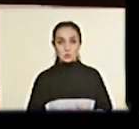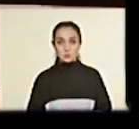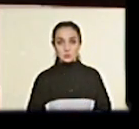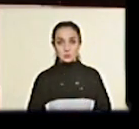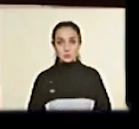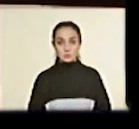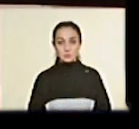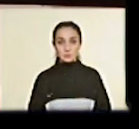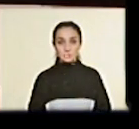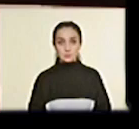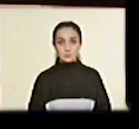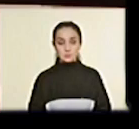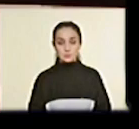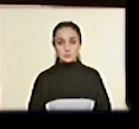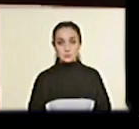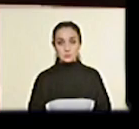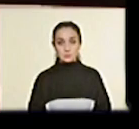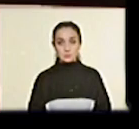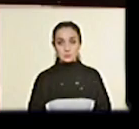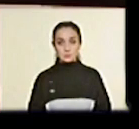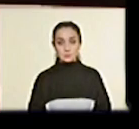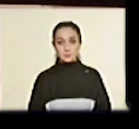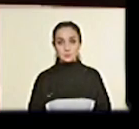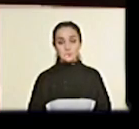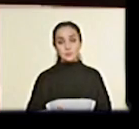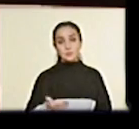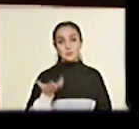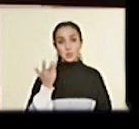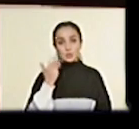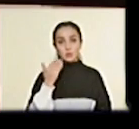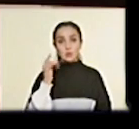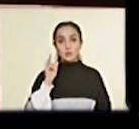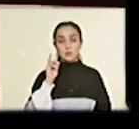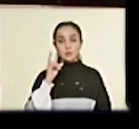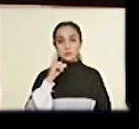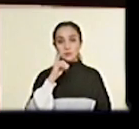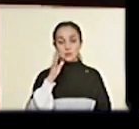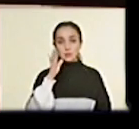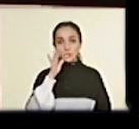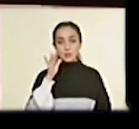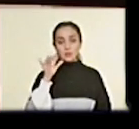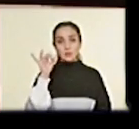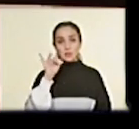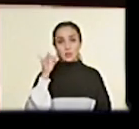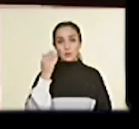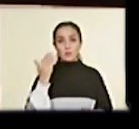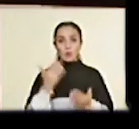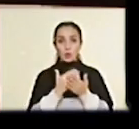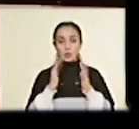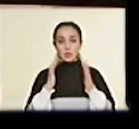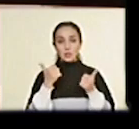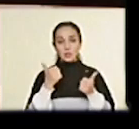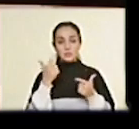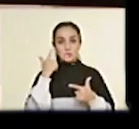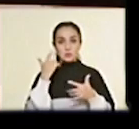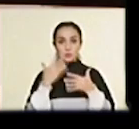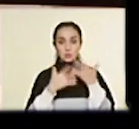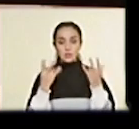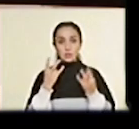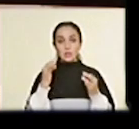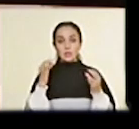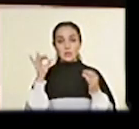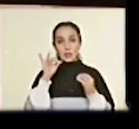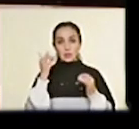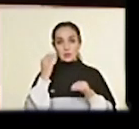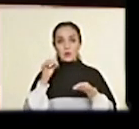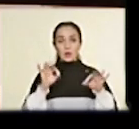Biz qachonki, demak, tarixiy voqealarni yaxshi anglab yetishimiz uchun albatta tarixiy